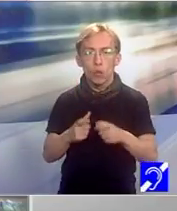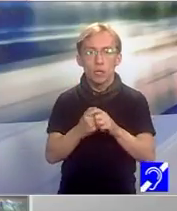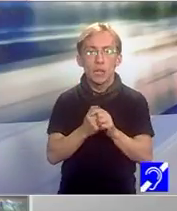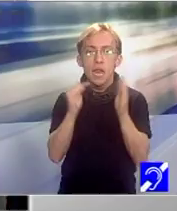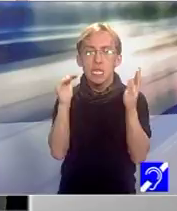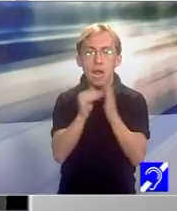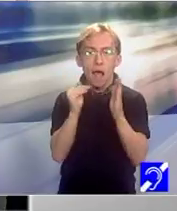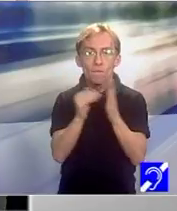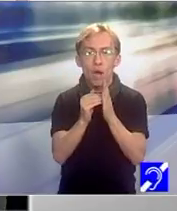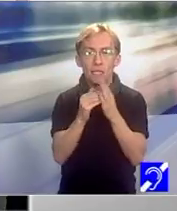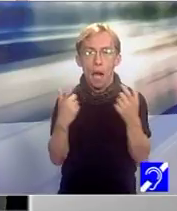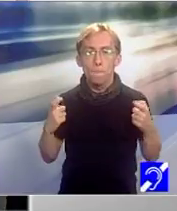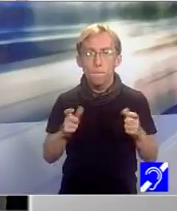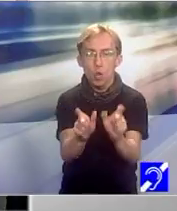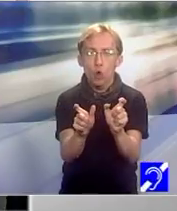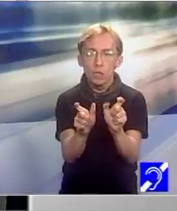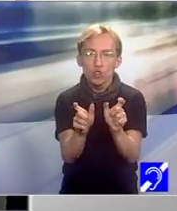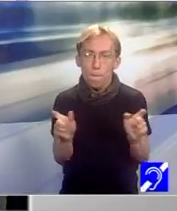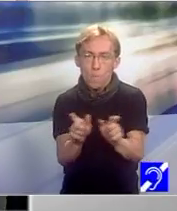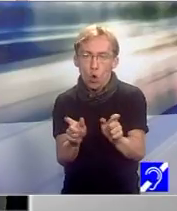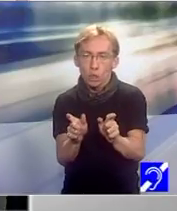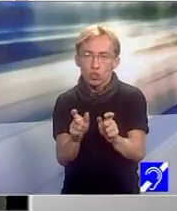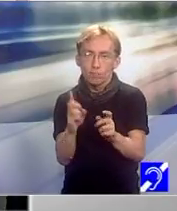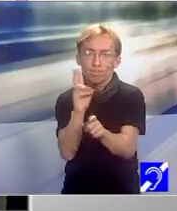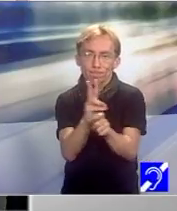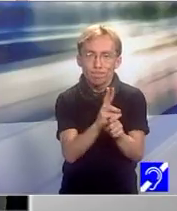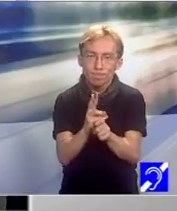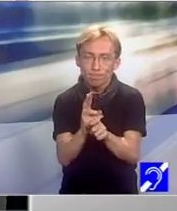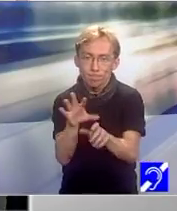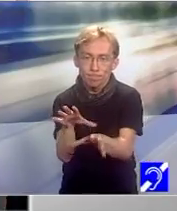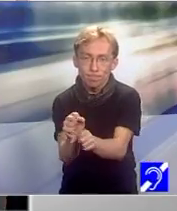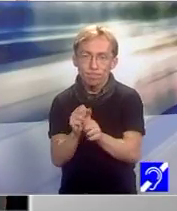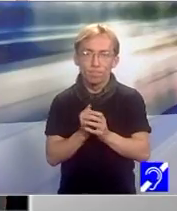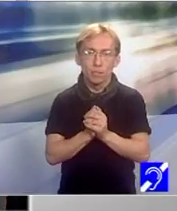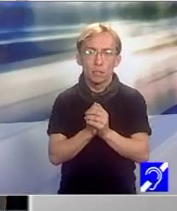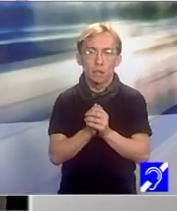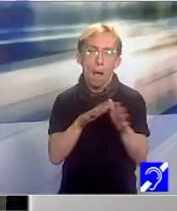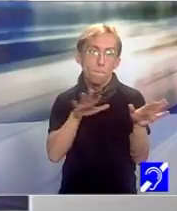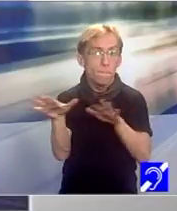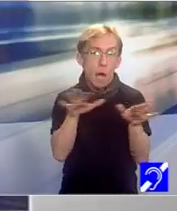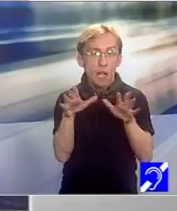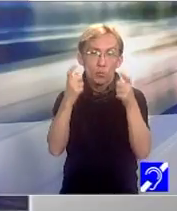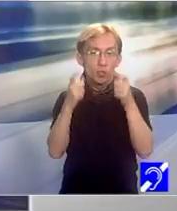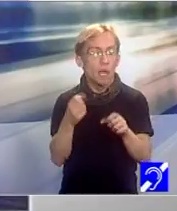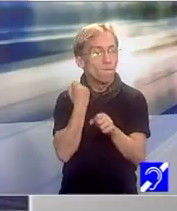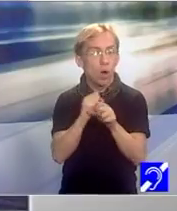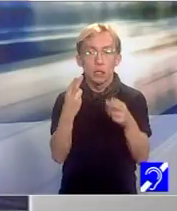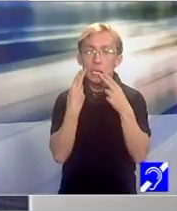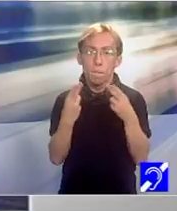lui de a proteja sau nevoia de a fi cel care face managementul situației. Și foarte